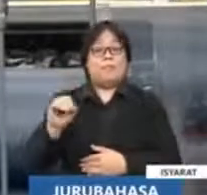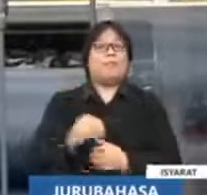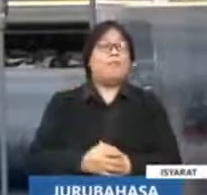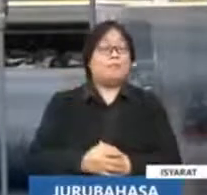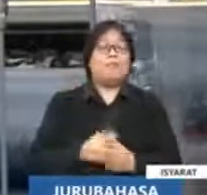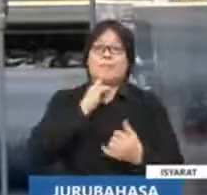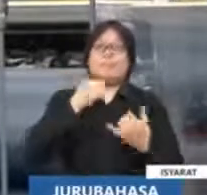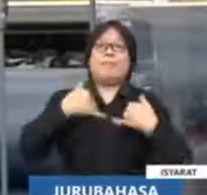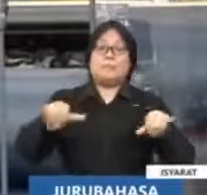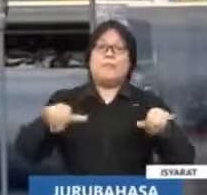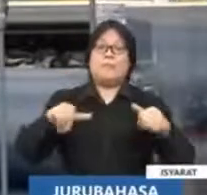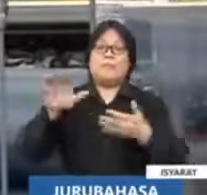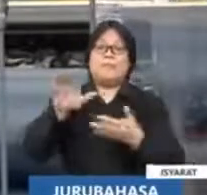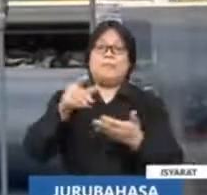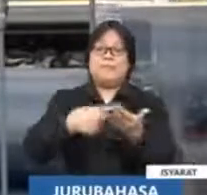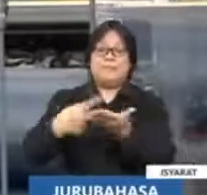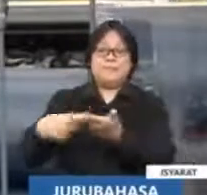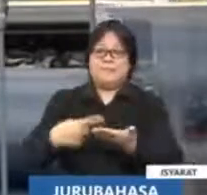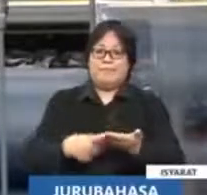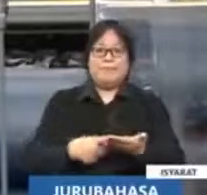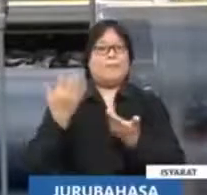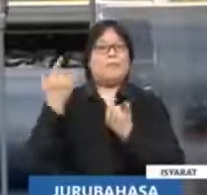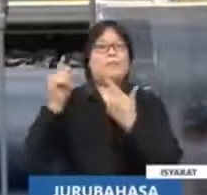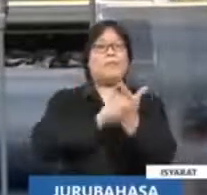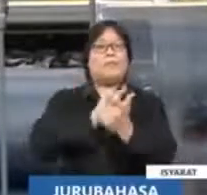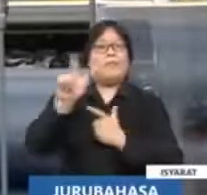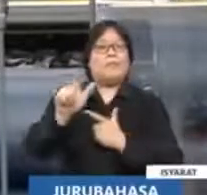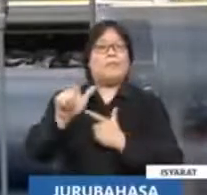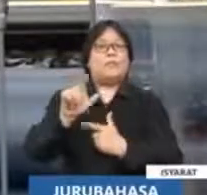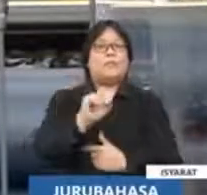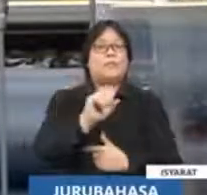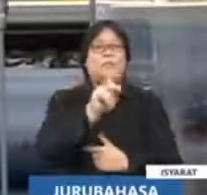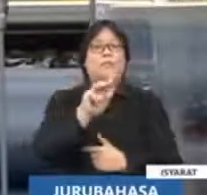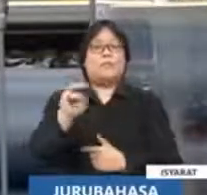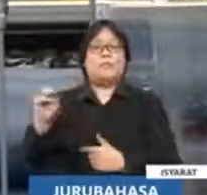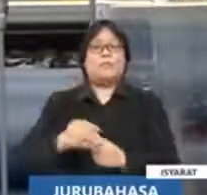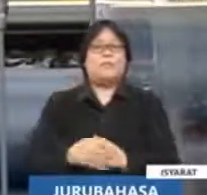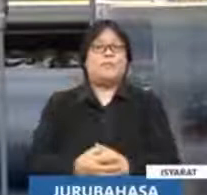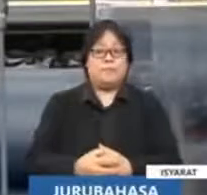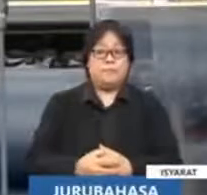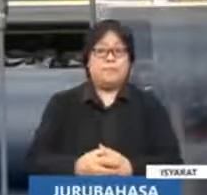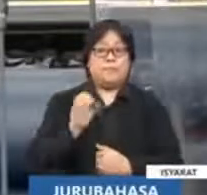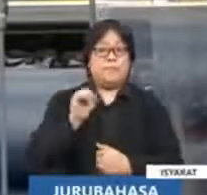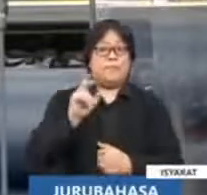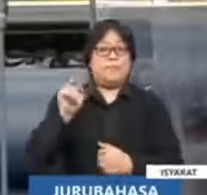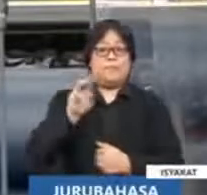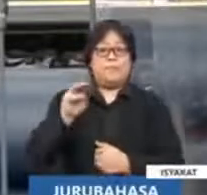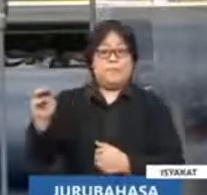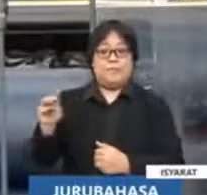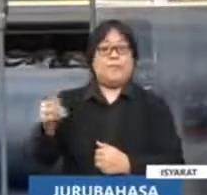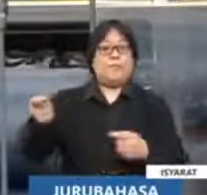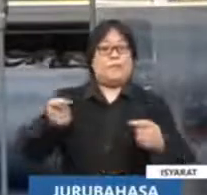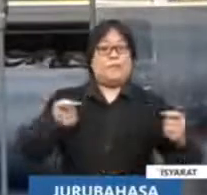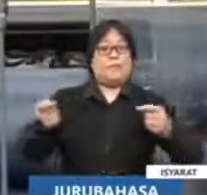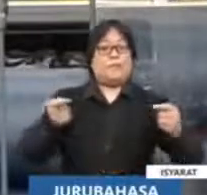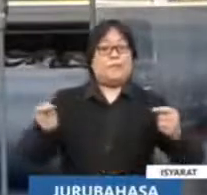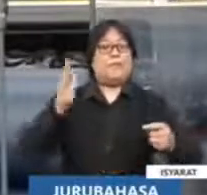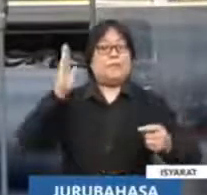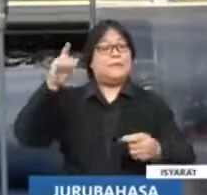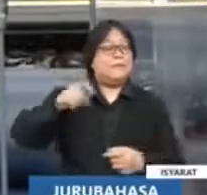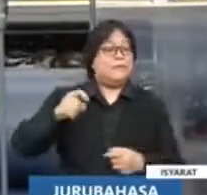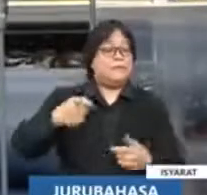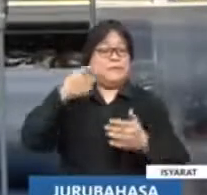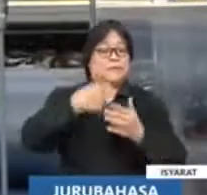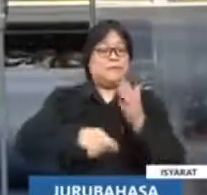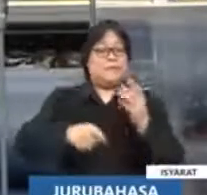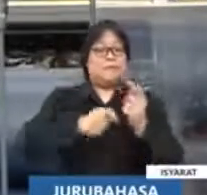DNB masih diperhalusi dan sedang menunggu kelulusan daripada SKMM. SKMM sebagai pengawal selia akan